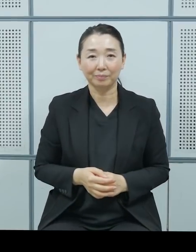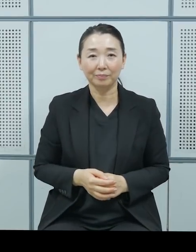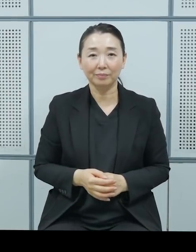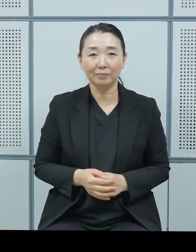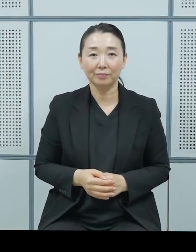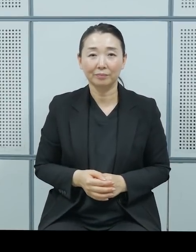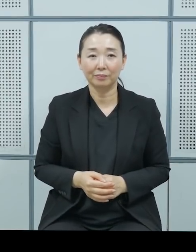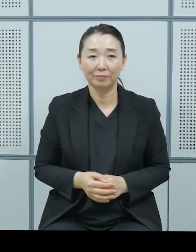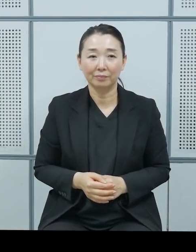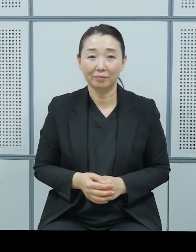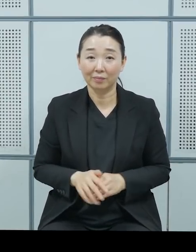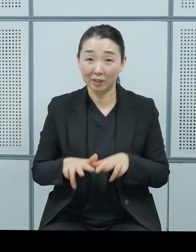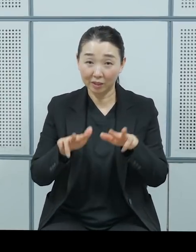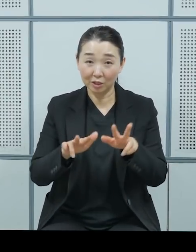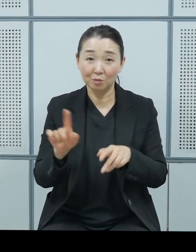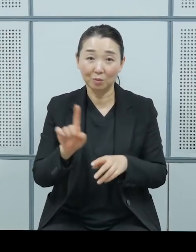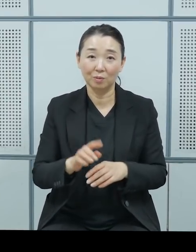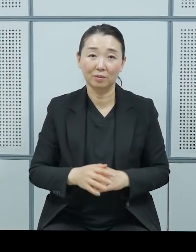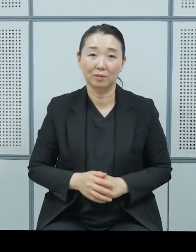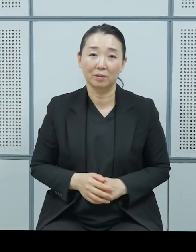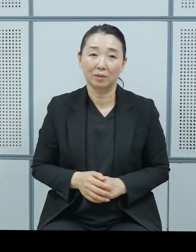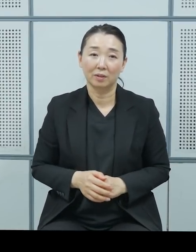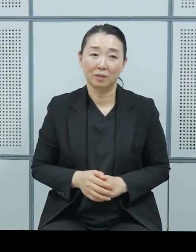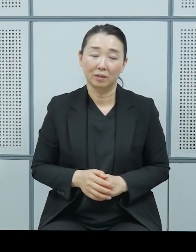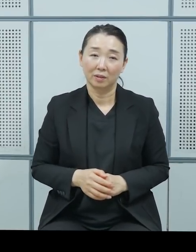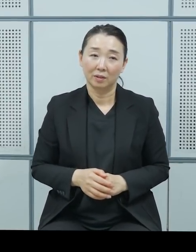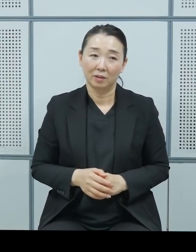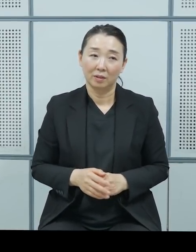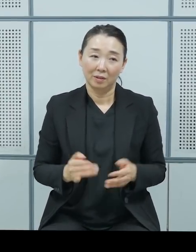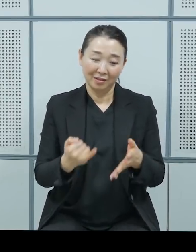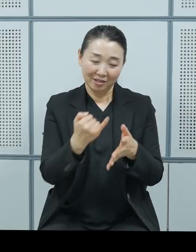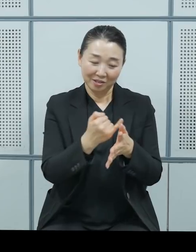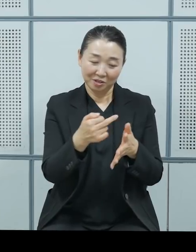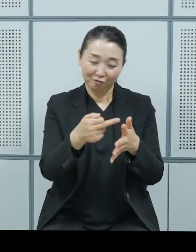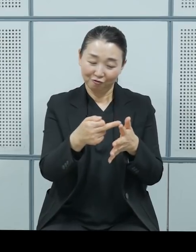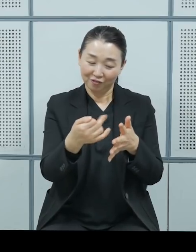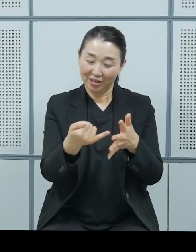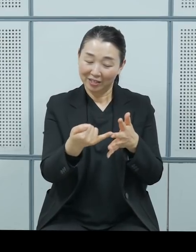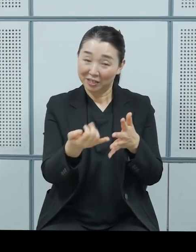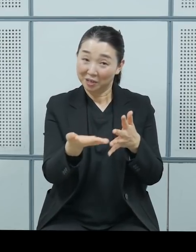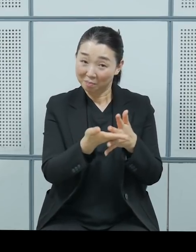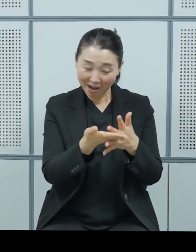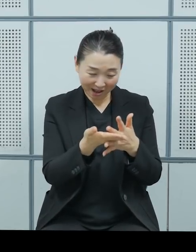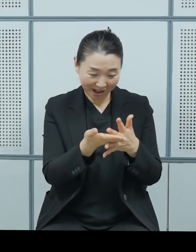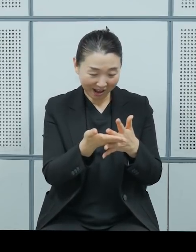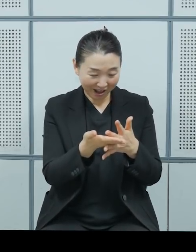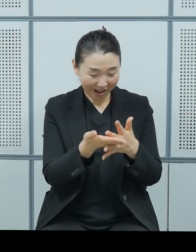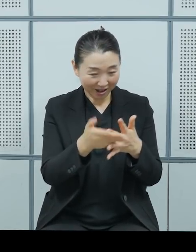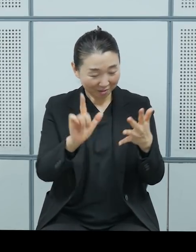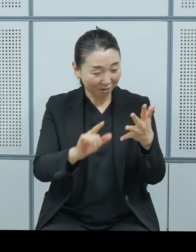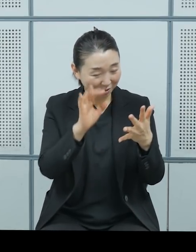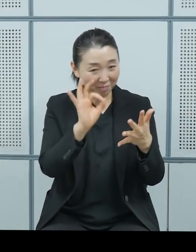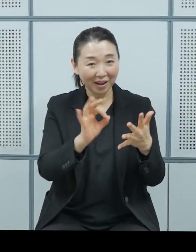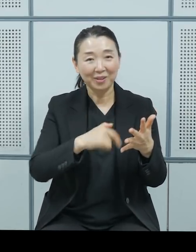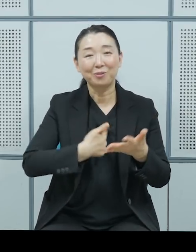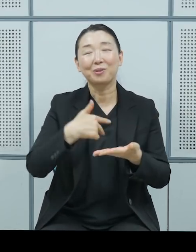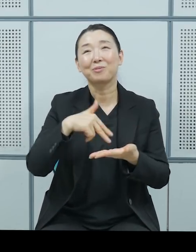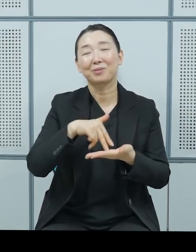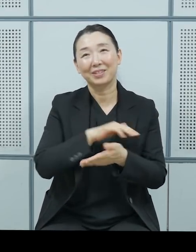네. 그러고 나니까 지금 이제 첫째, 둘째 이렇게 다 자란 거 보니까 이놈들이 굉장히